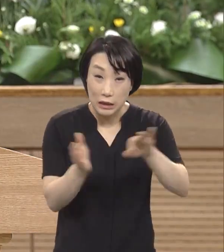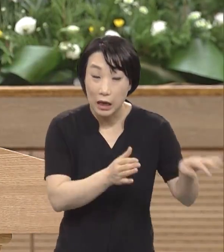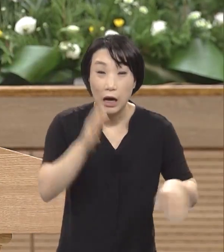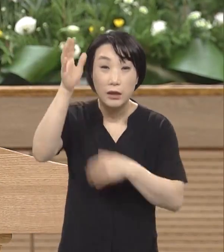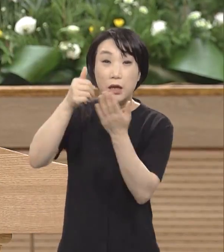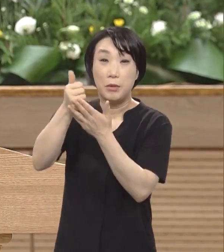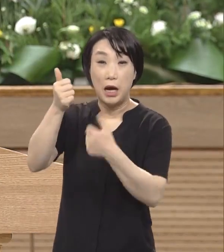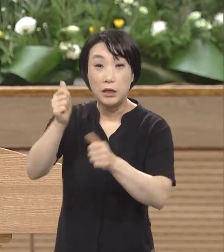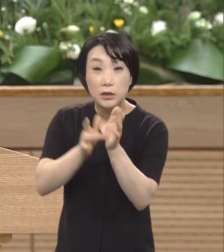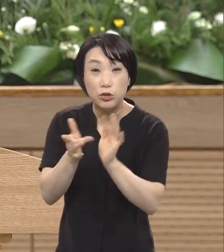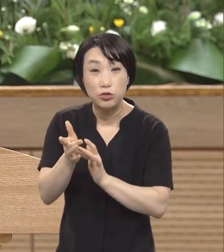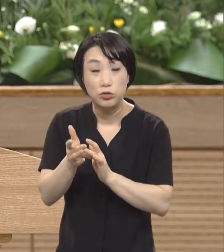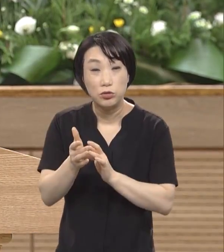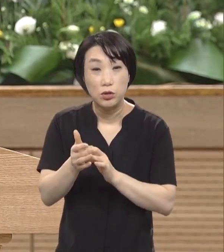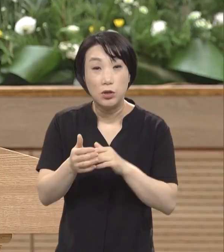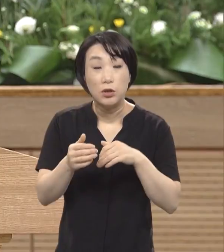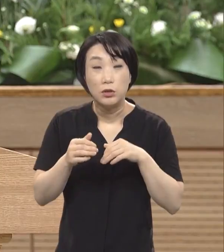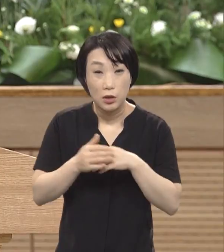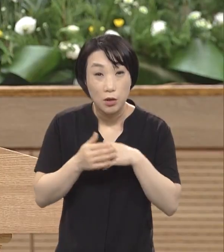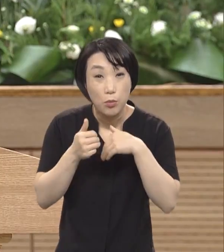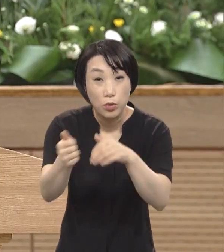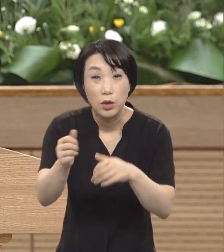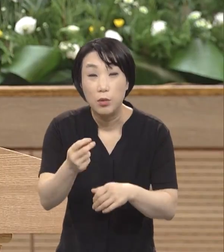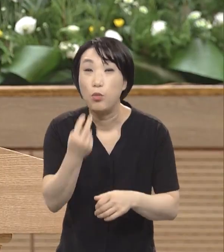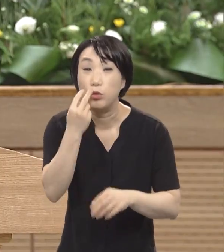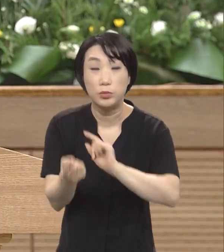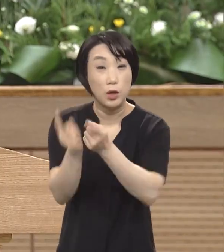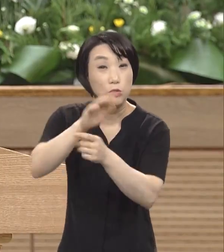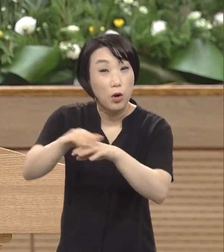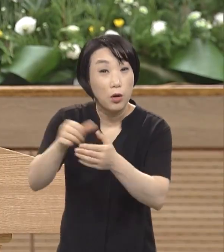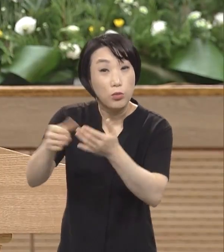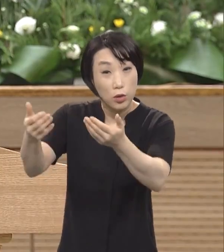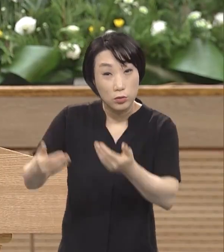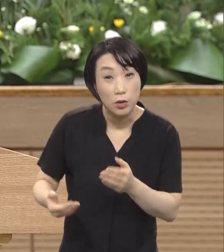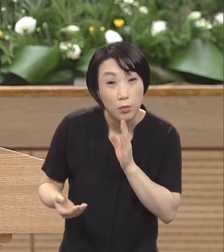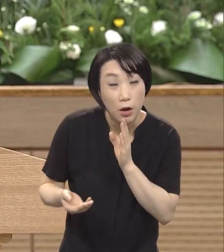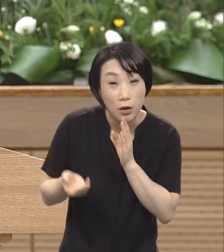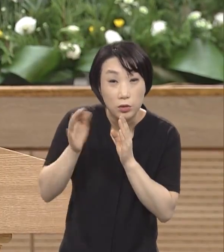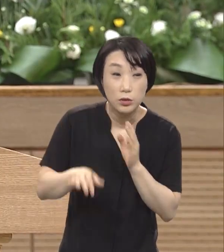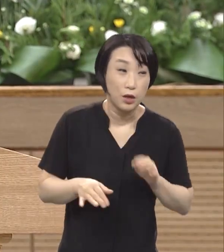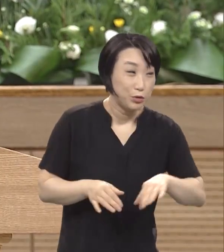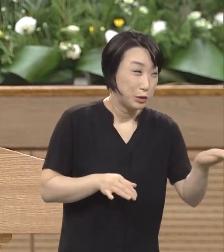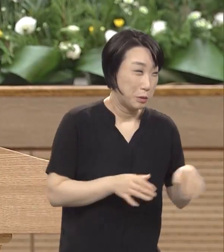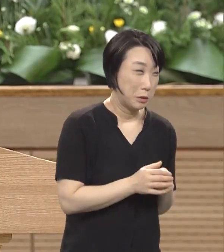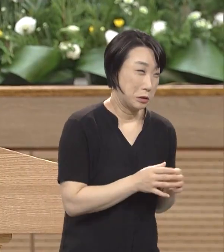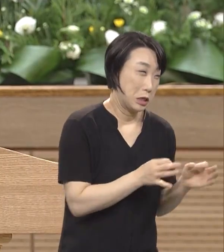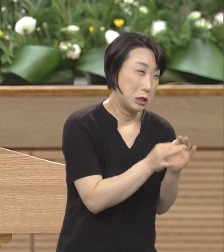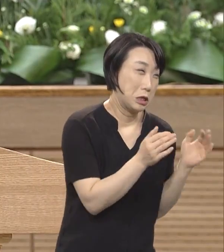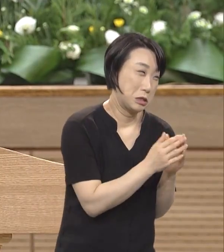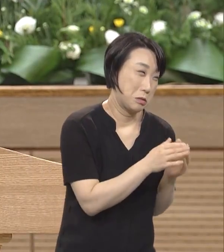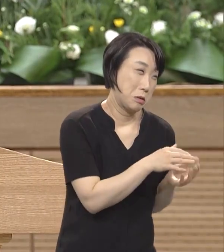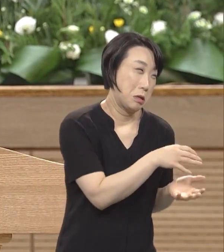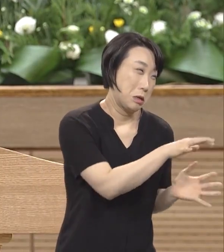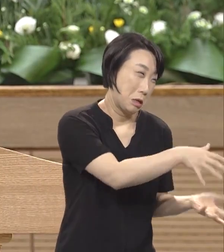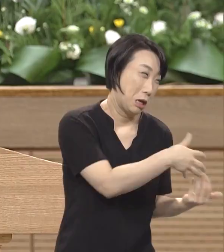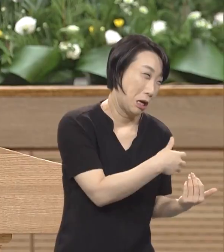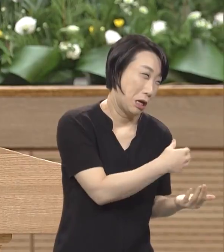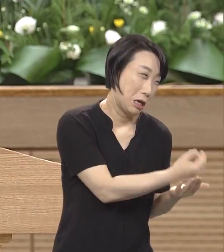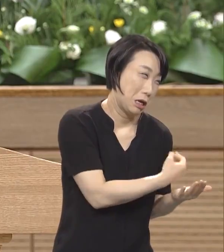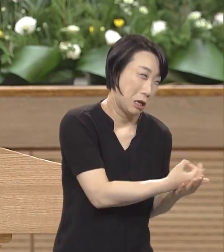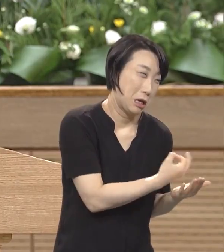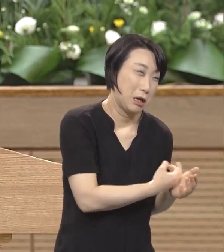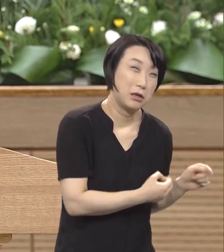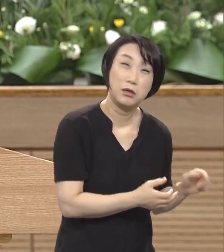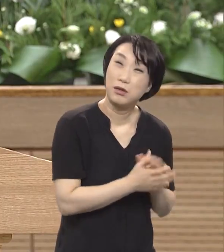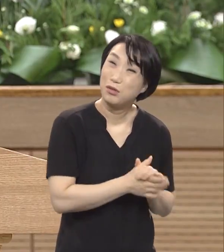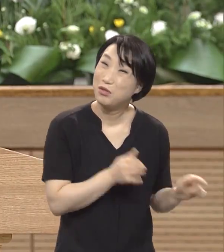자기 아들을 목숨을 대속물로 줬는데 우리는 구멍 가게나 잘 되게 해달라고 뚫어진 구멍으로 돈 들어게